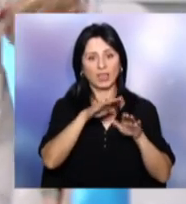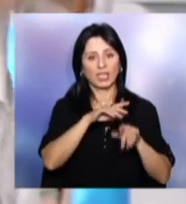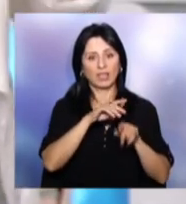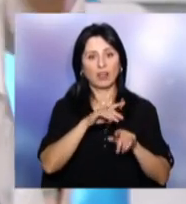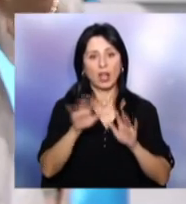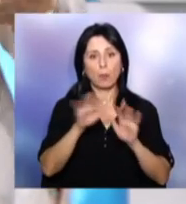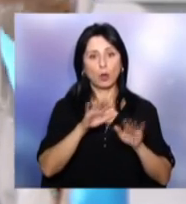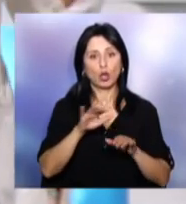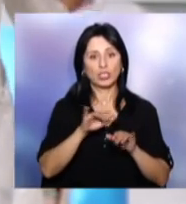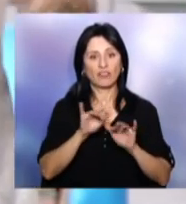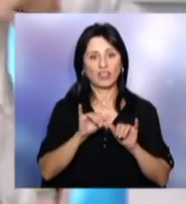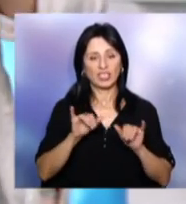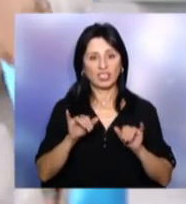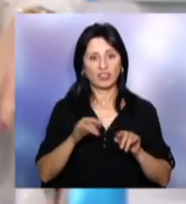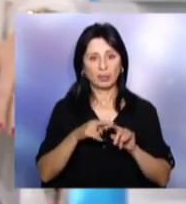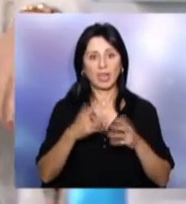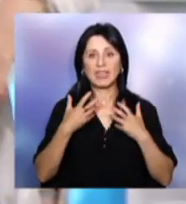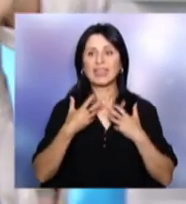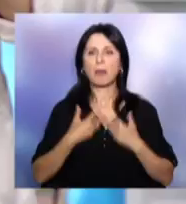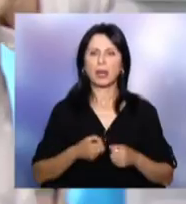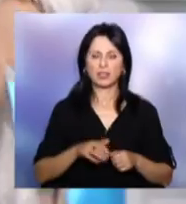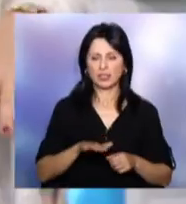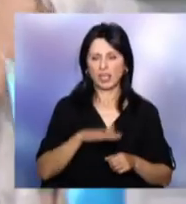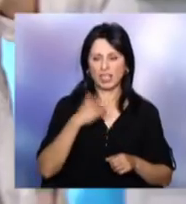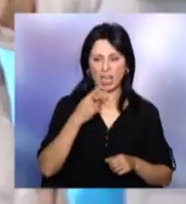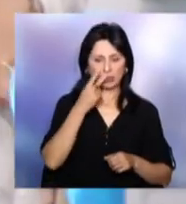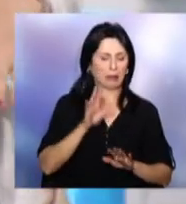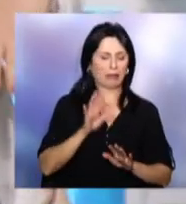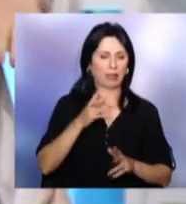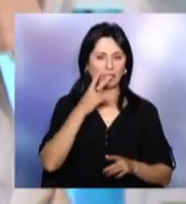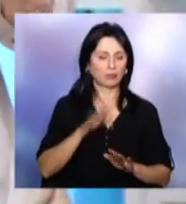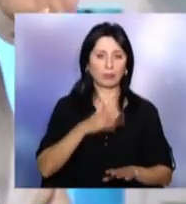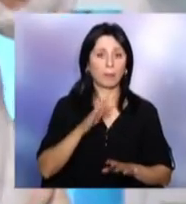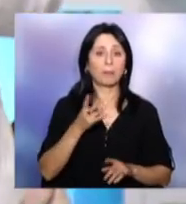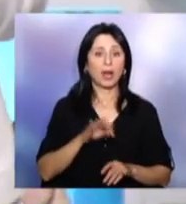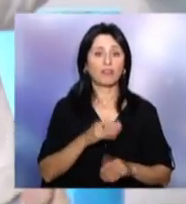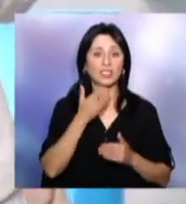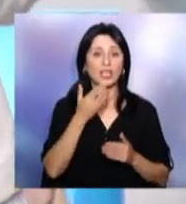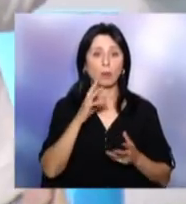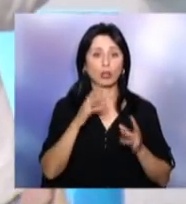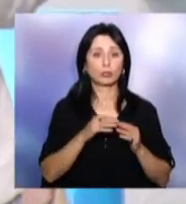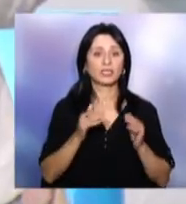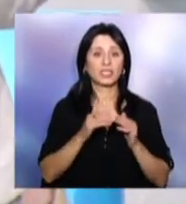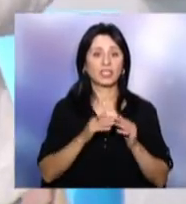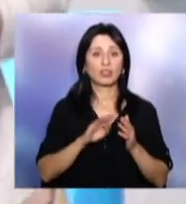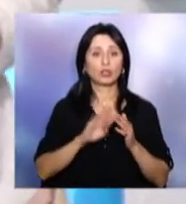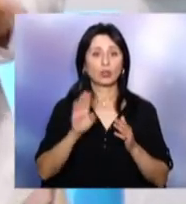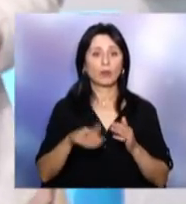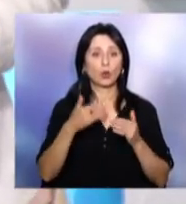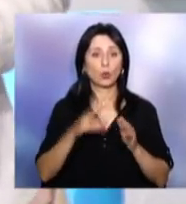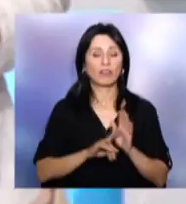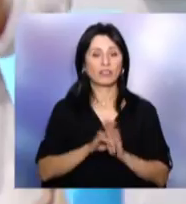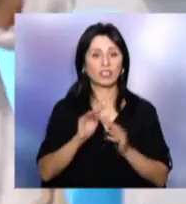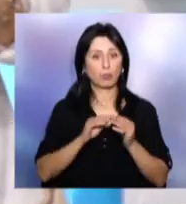რაღაცა პროცესი თვითარდება, დეპრესია და არ უნდათ ხოლმე რომ შეხედონ ან დაინახონ, მაგრამ საბოლოო ჯამში სახლში წასვლის დროს ეს უკვე